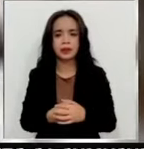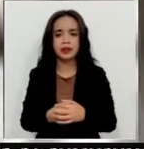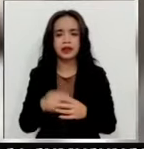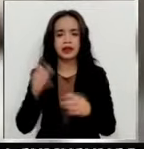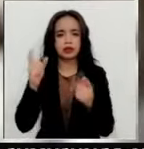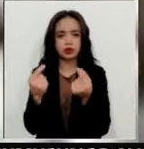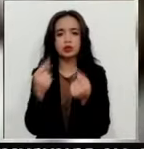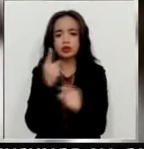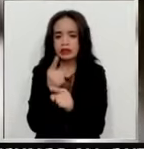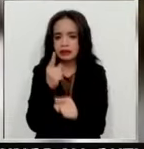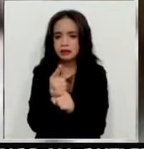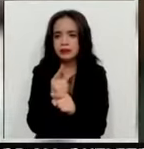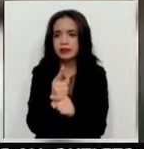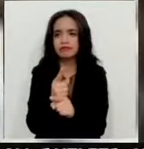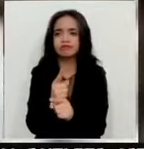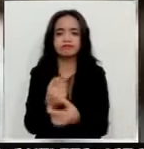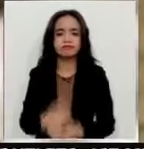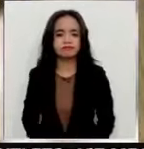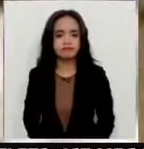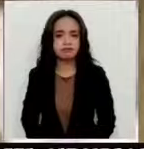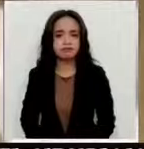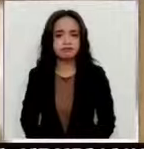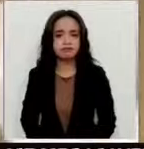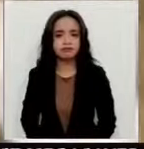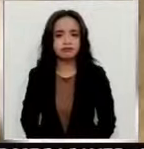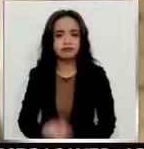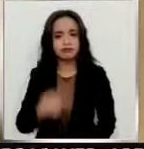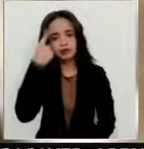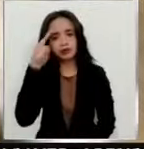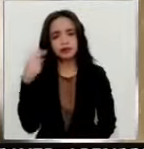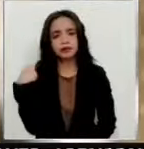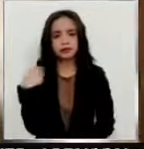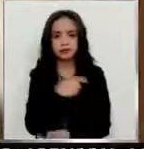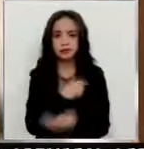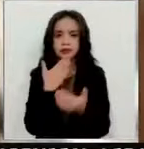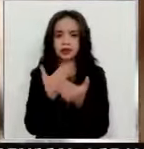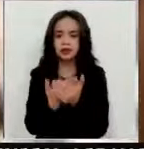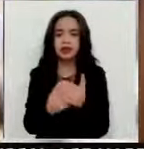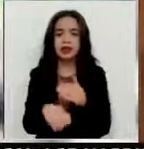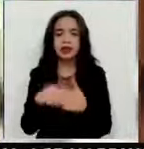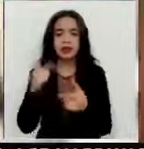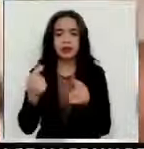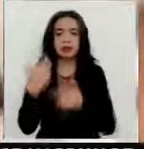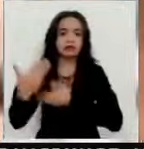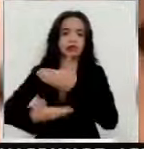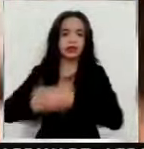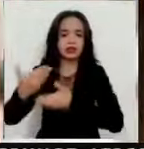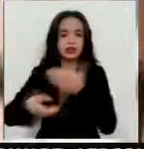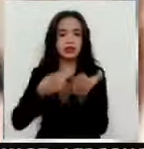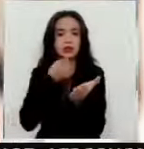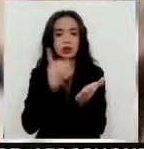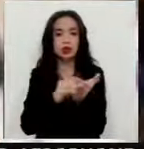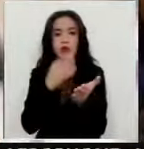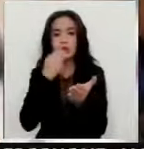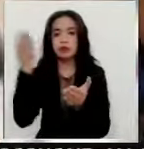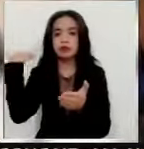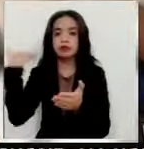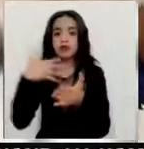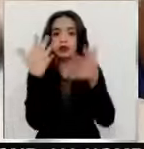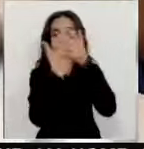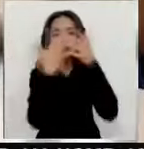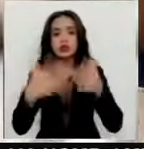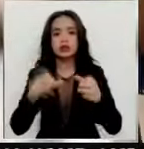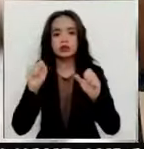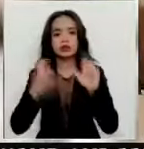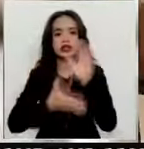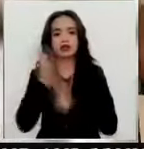gawain para sa aking pamilya. Agad na prinoseso ang papeles ng mga dating detainee para makauwi na bago